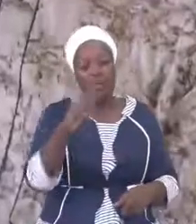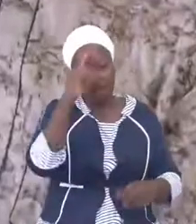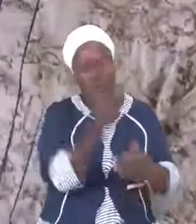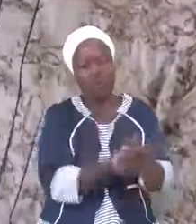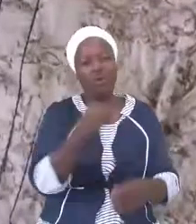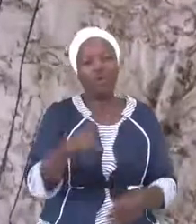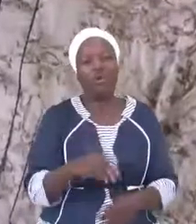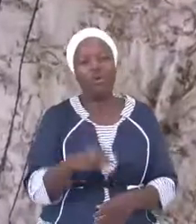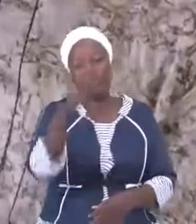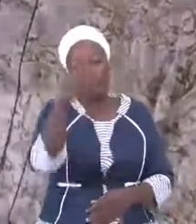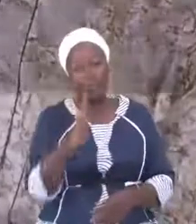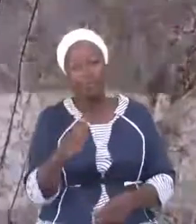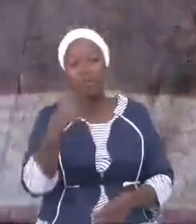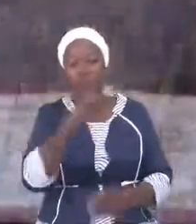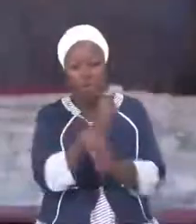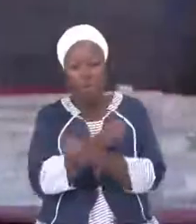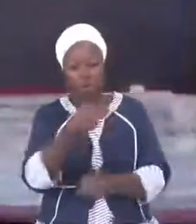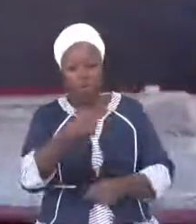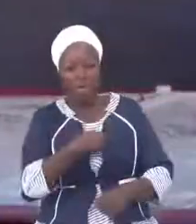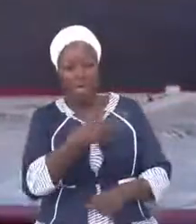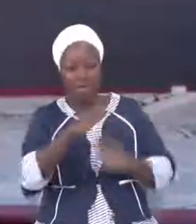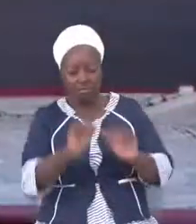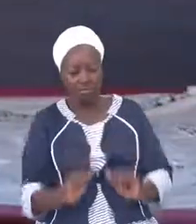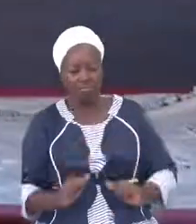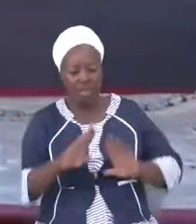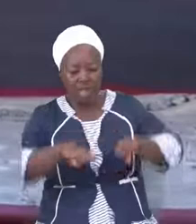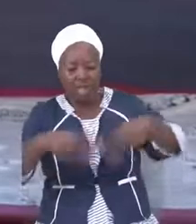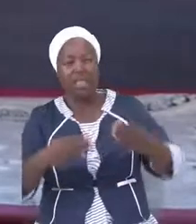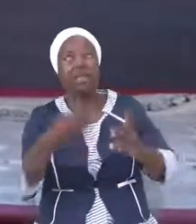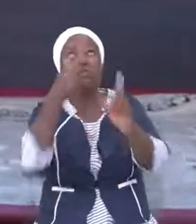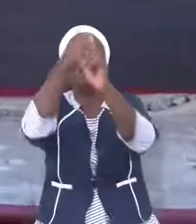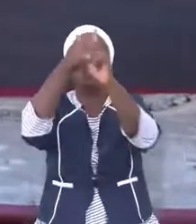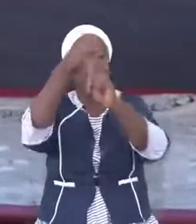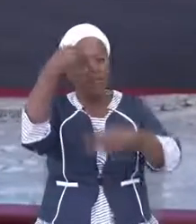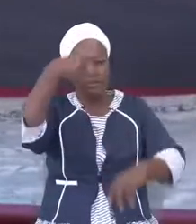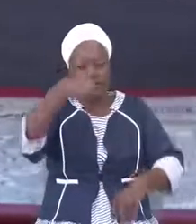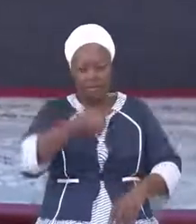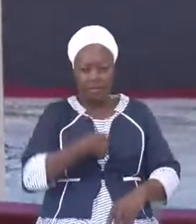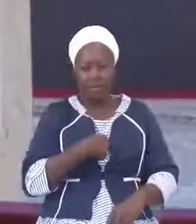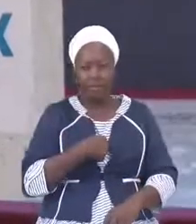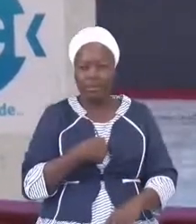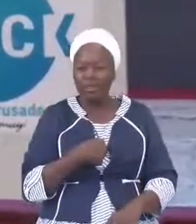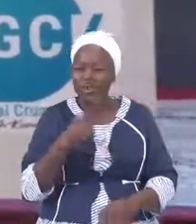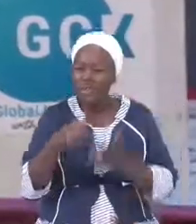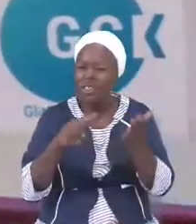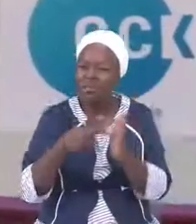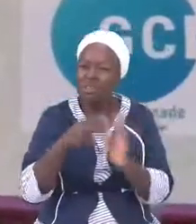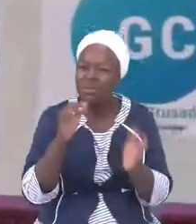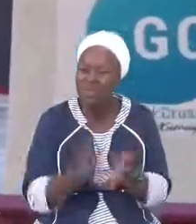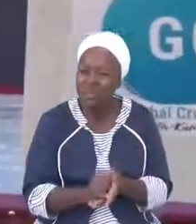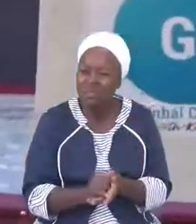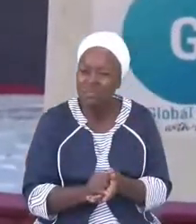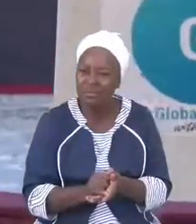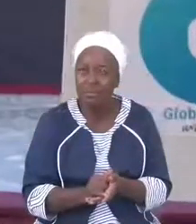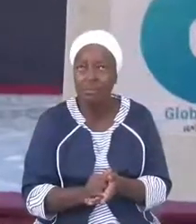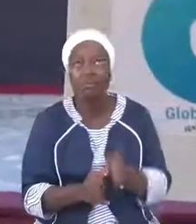Dieu qui m'a aimé et qui s'est livré lui-même pour moi. Paul, que